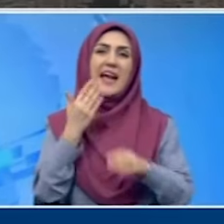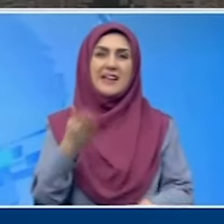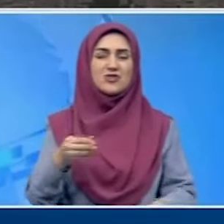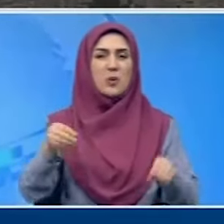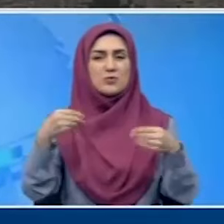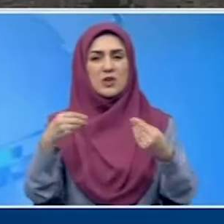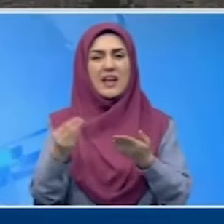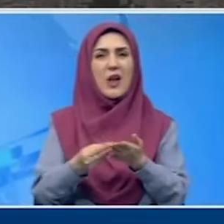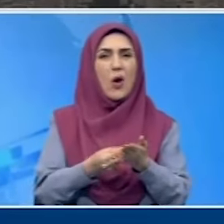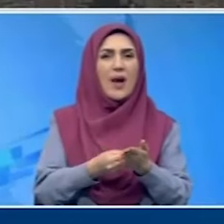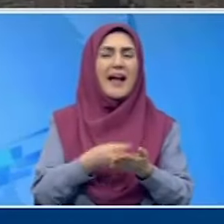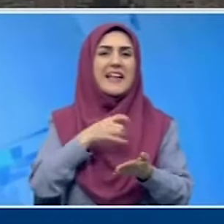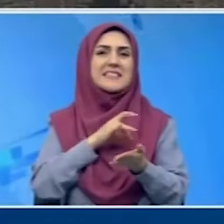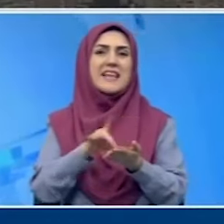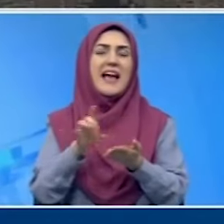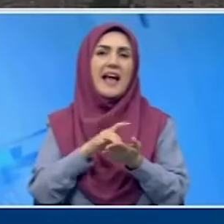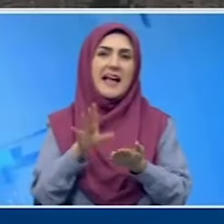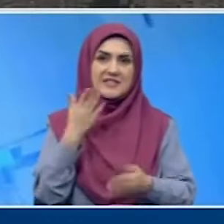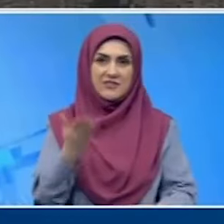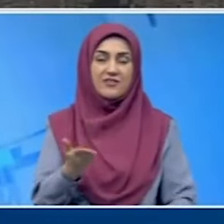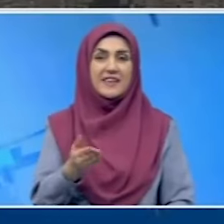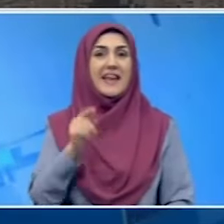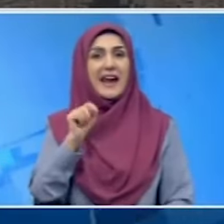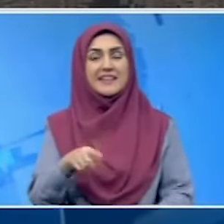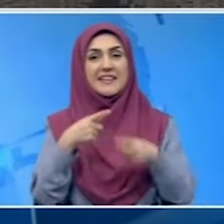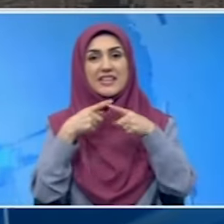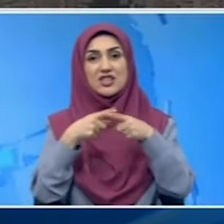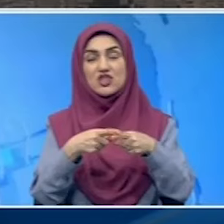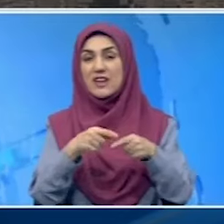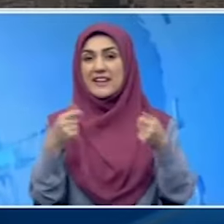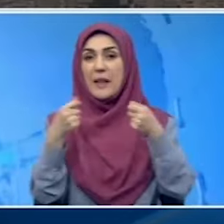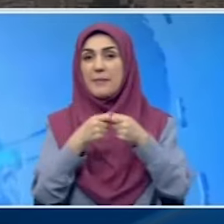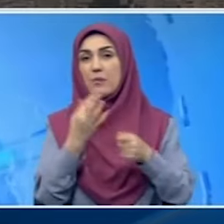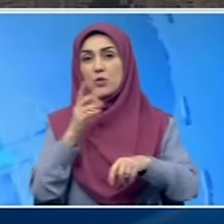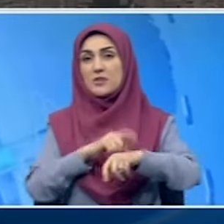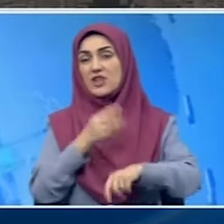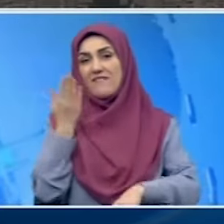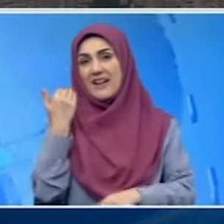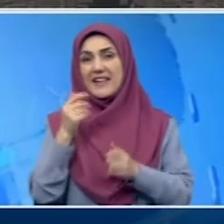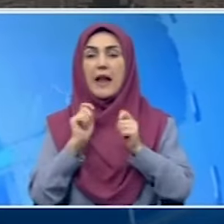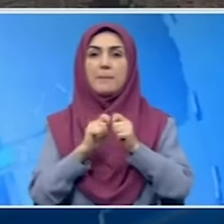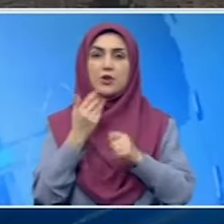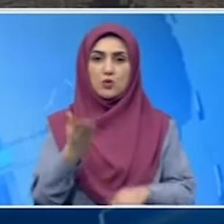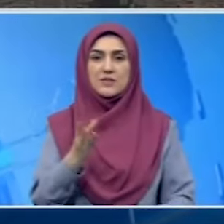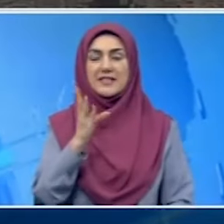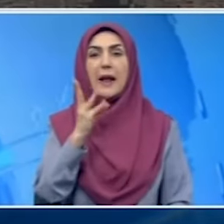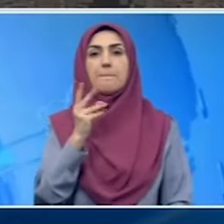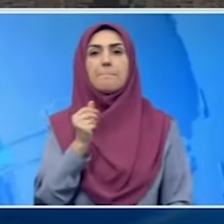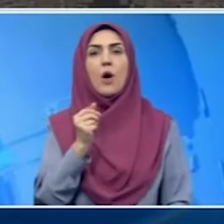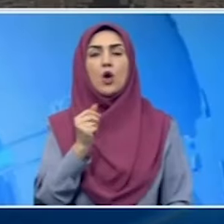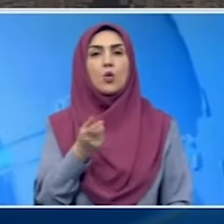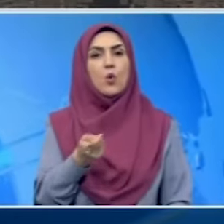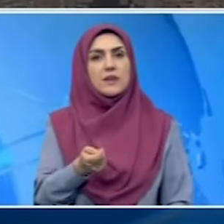هر کسی امکان وجود داره که این رو اسکن بکنه و با تایید حالا شخص ذی‌صلاح توی اون شرکت